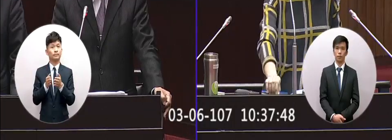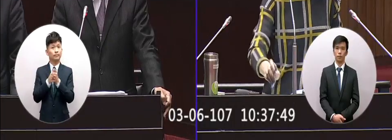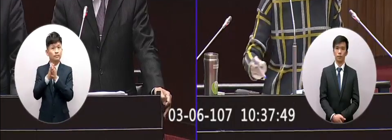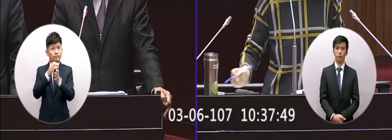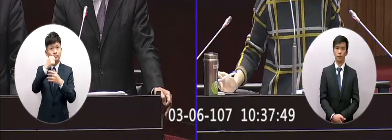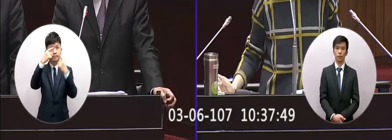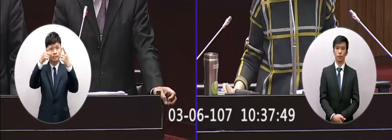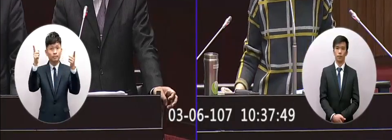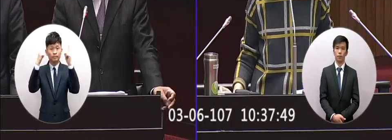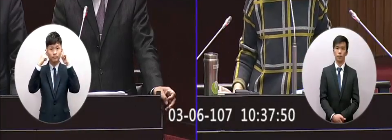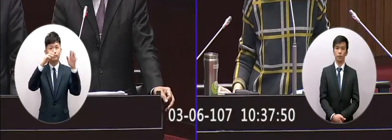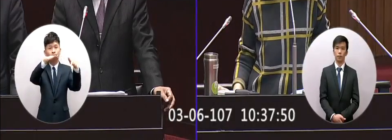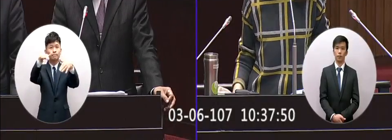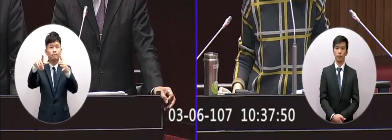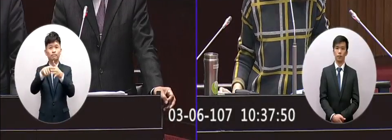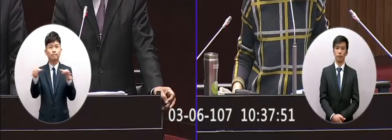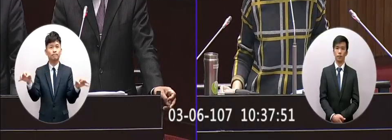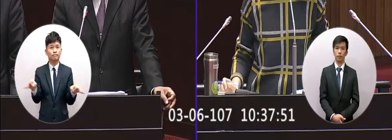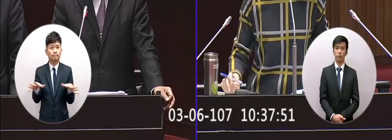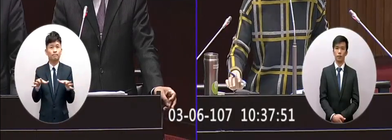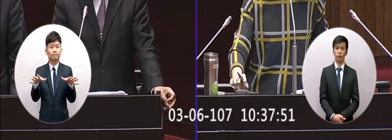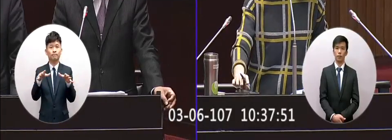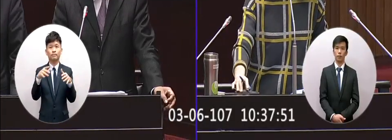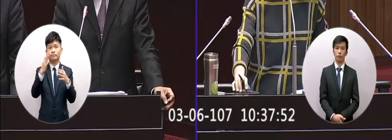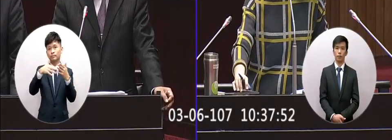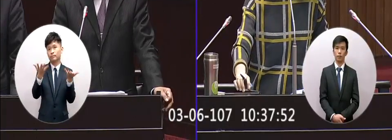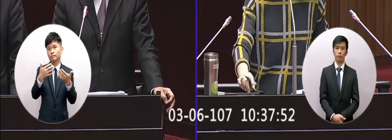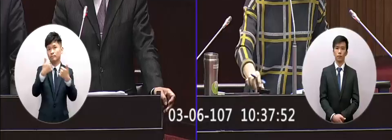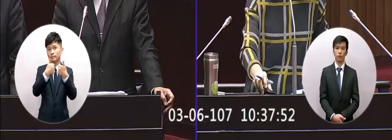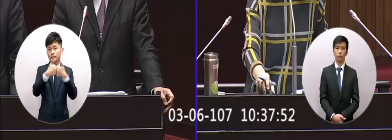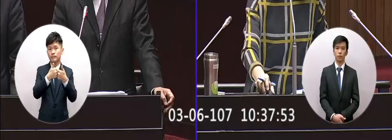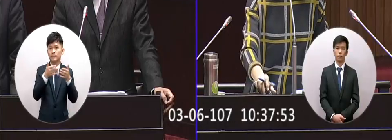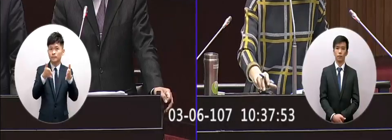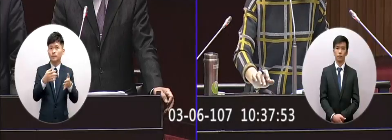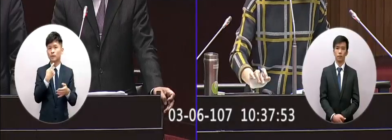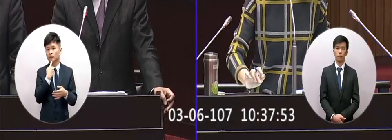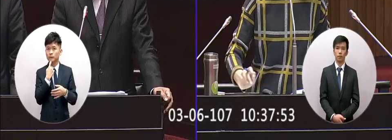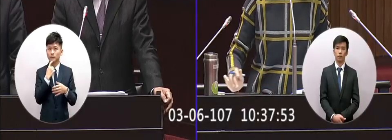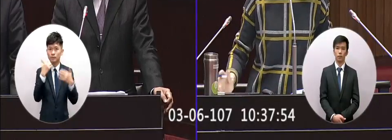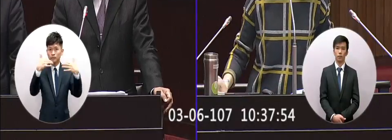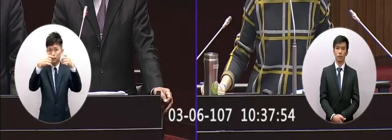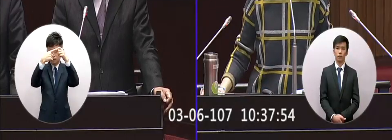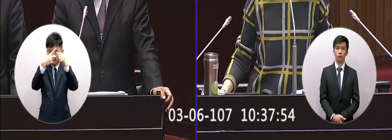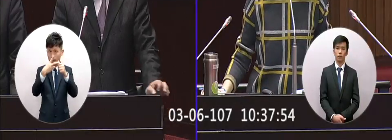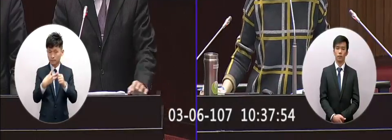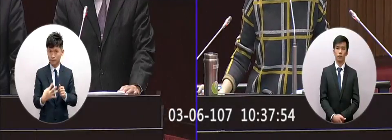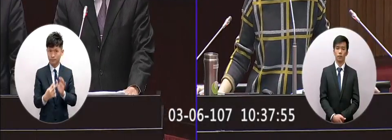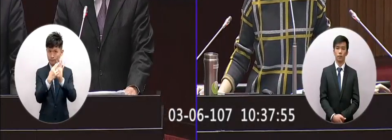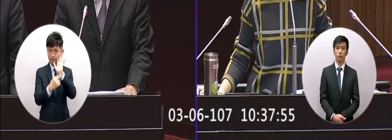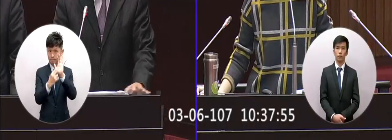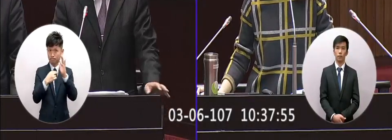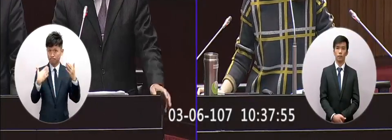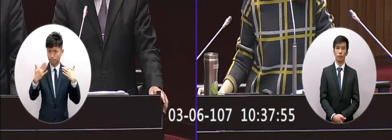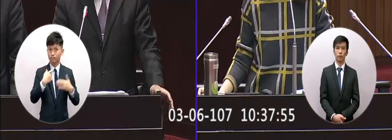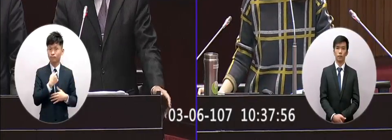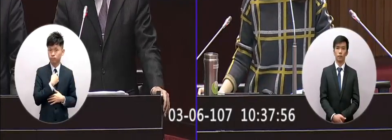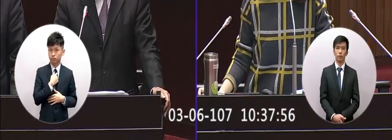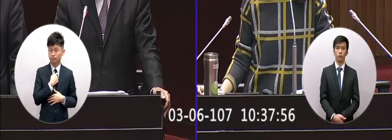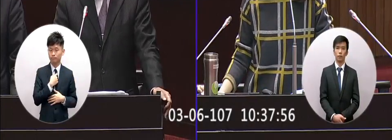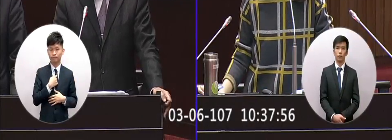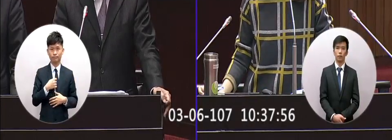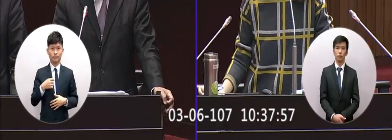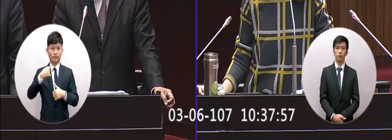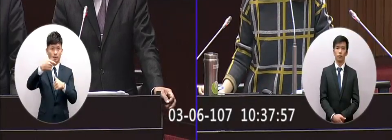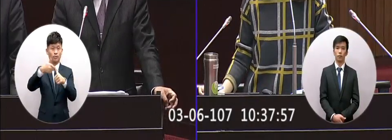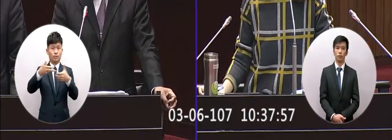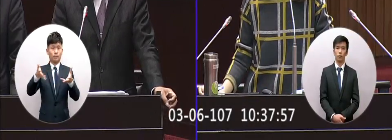要召开临时校务会议，针对相关的这些疑义来进行厘清哦。那么我想教育部对